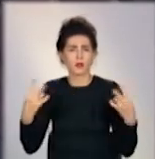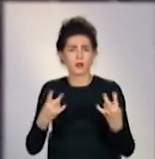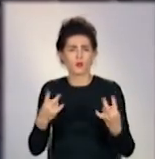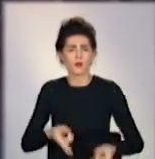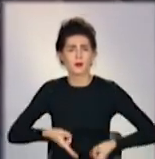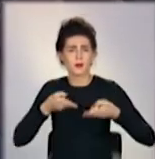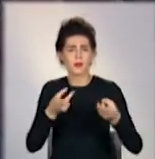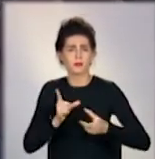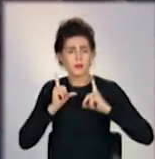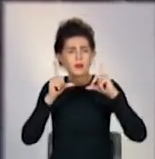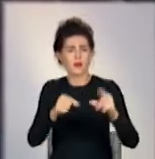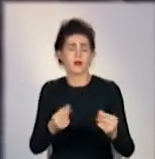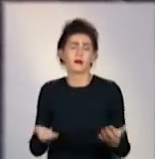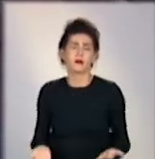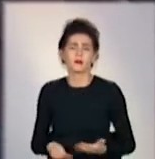ехать.